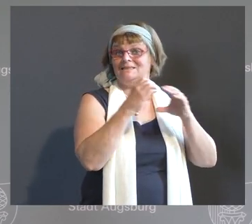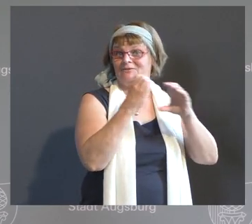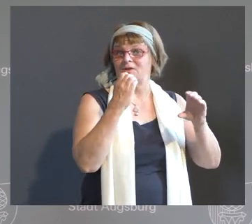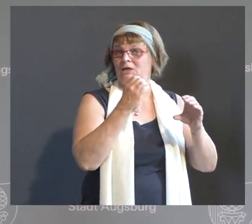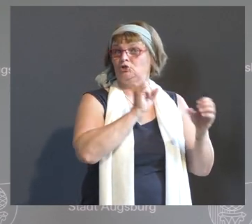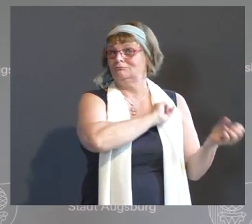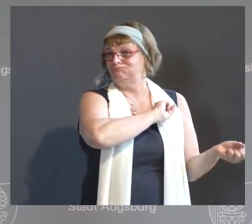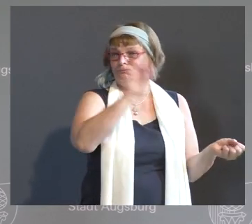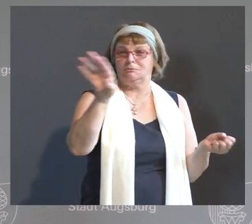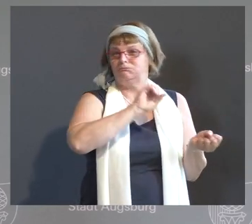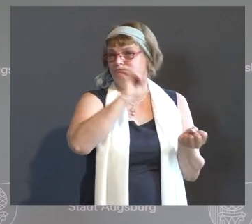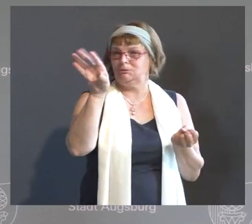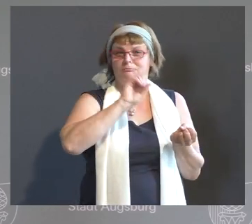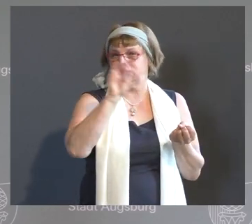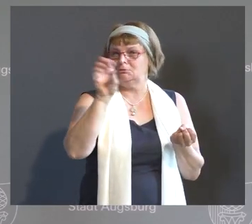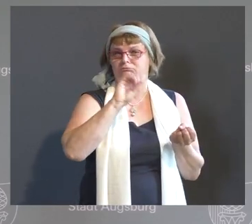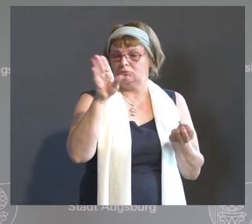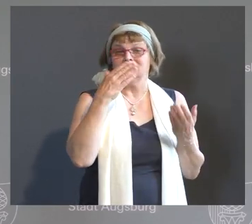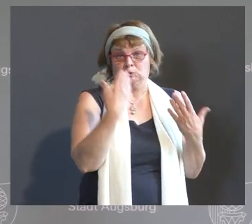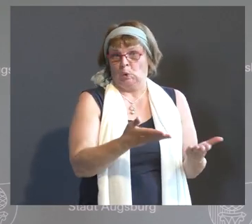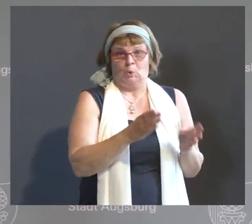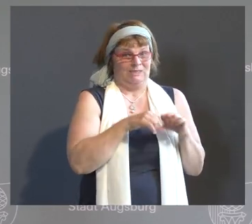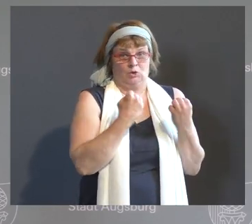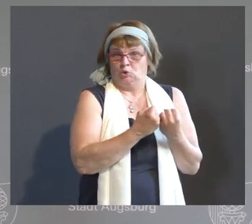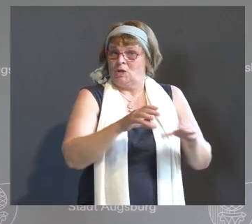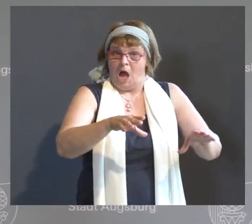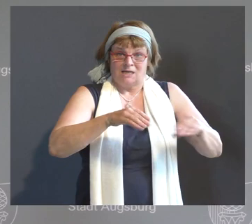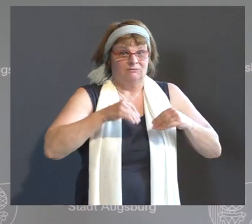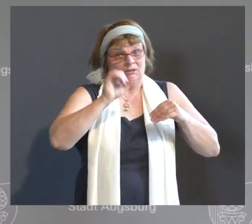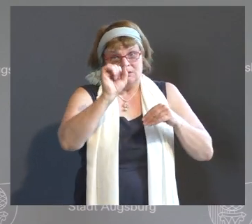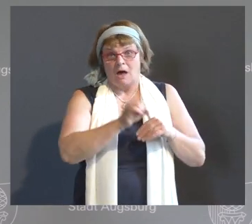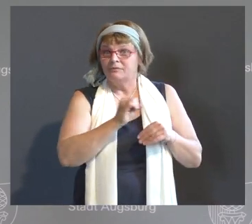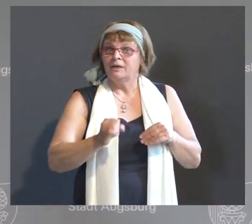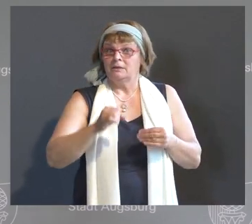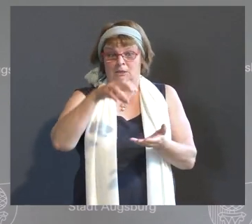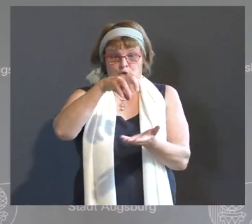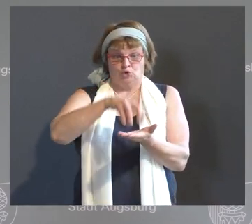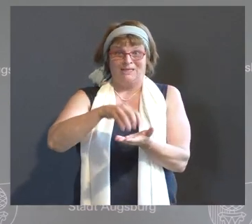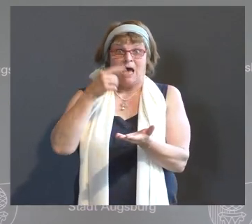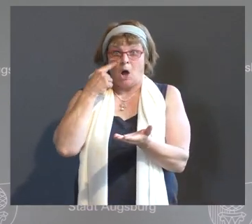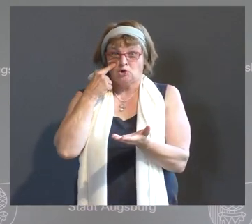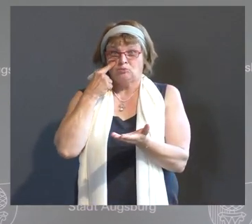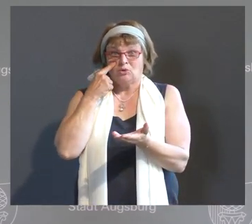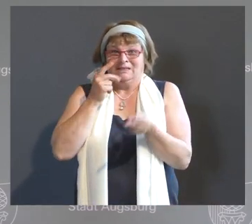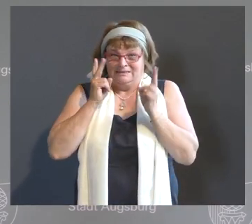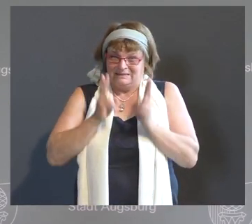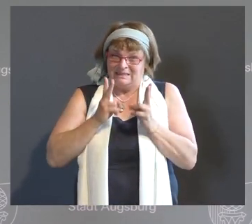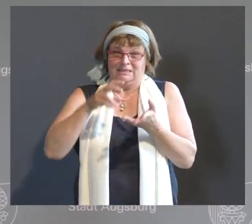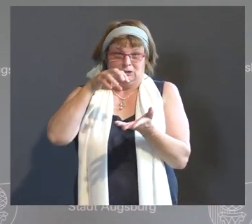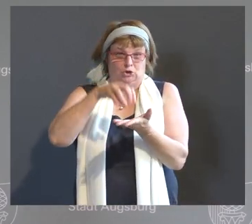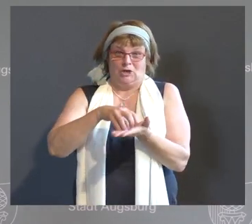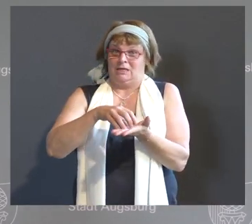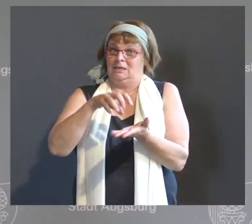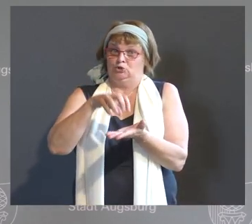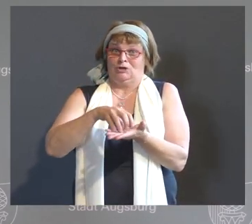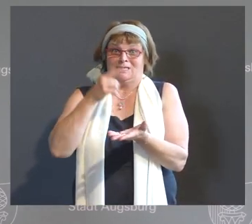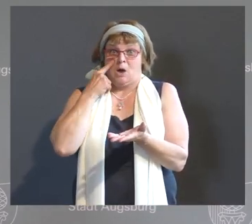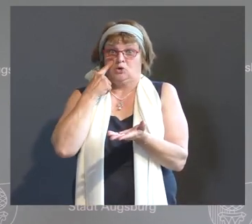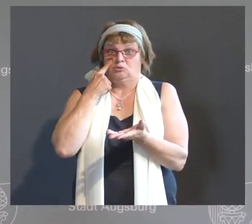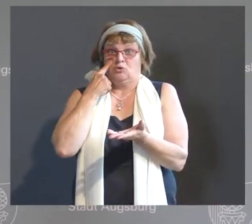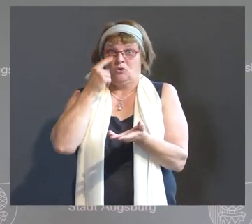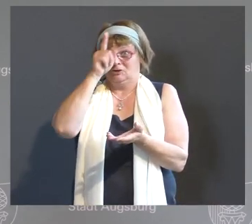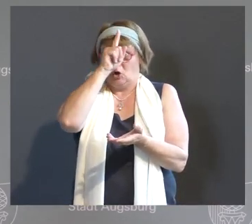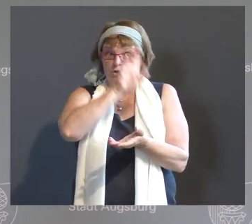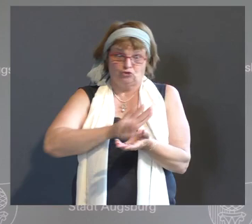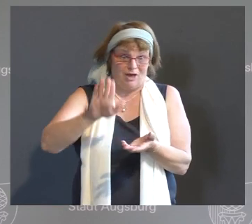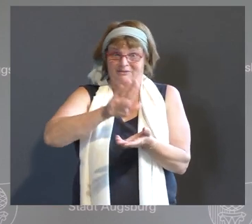Und das ist, man kann es nur immer wieder sagen, inakzeptabel für die Stadt. Augsburg ist eine der sichersten Städte Deutschlands. Das ergibt seit Jahren die Polizeistatistik. Und ich kann hier